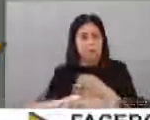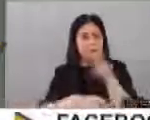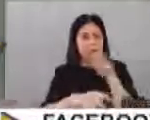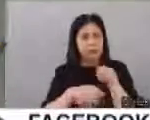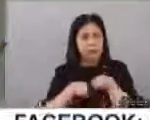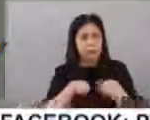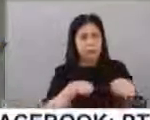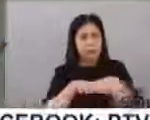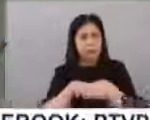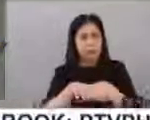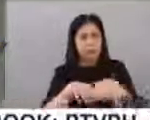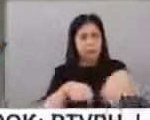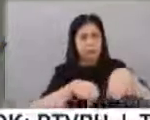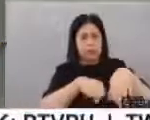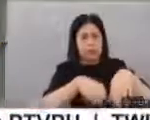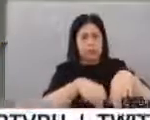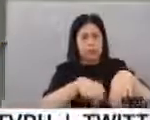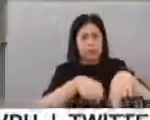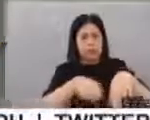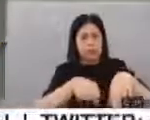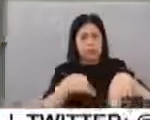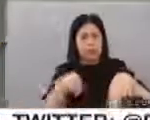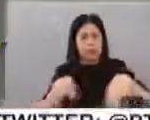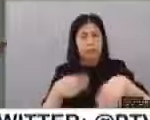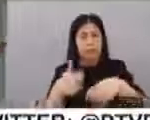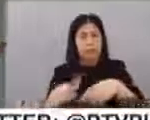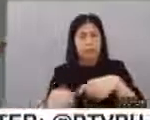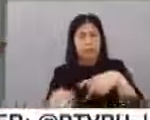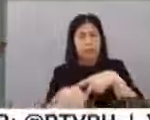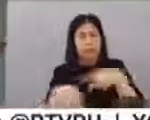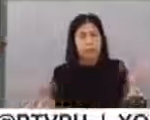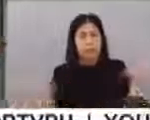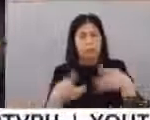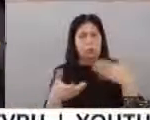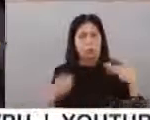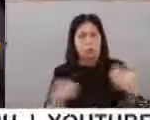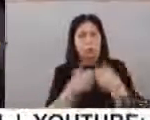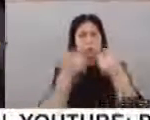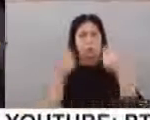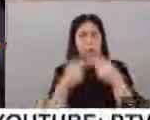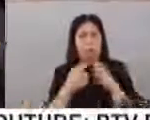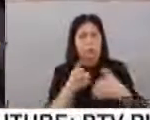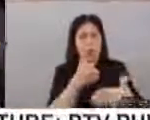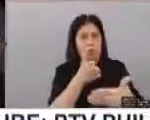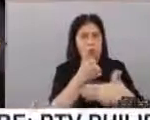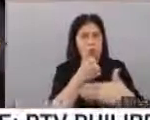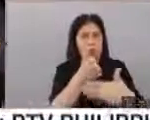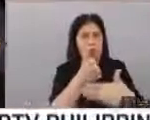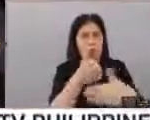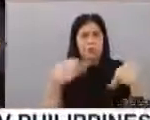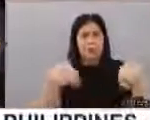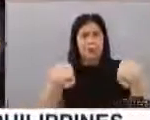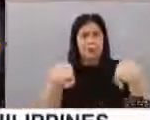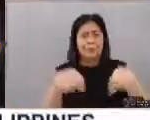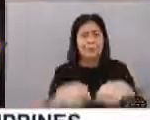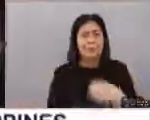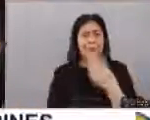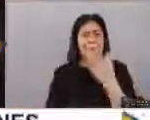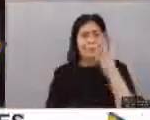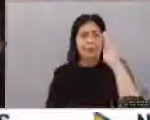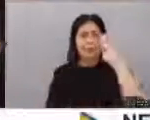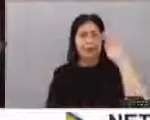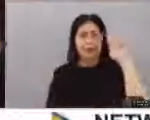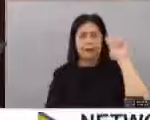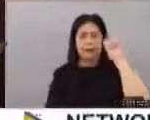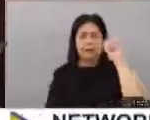kulong-kulong. Tumilapot ang mga sakay ng motor at dalawang tricycle dahil sa pagkakabangga. Nadamay rin ang kotse na nakaparada sa tabing